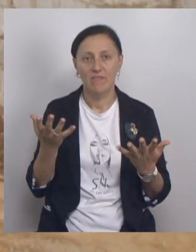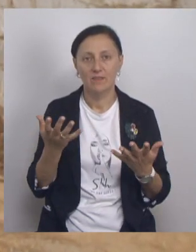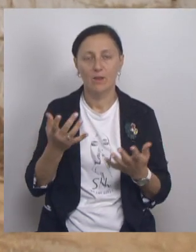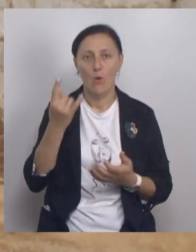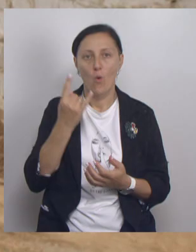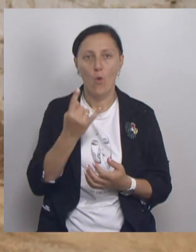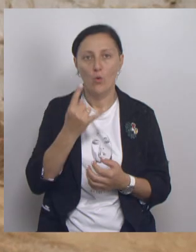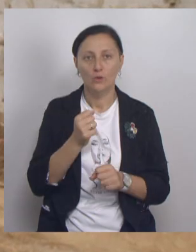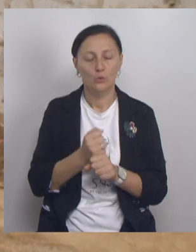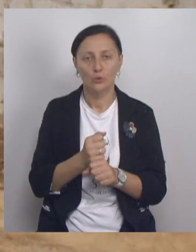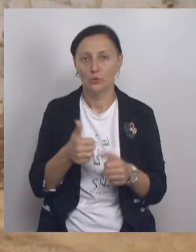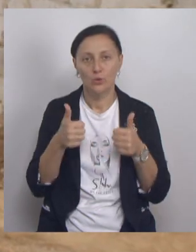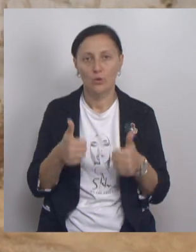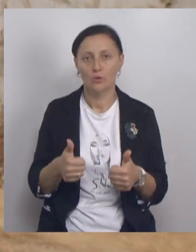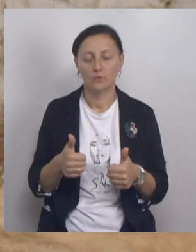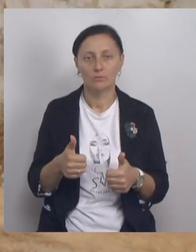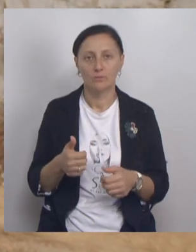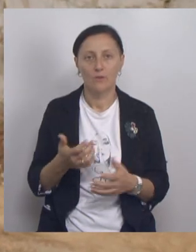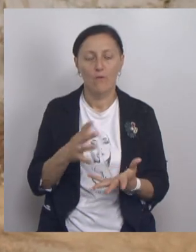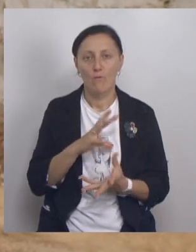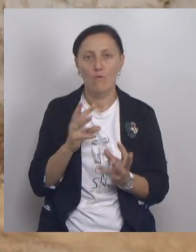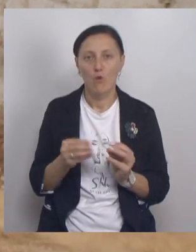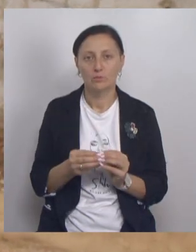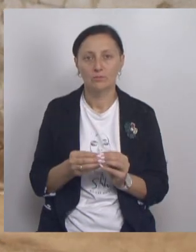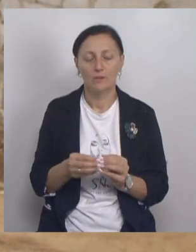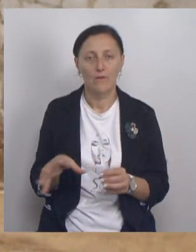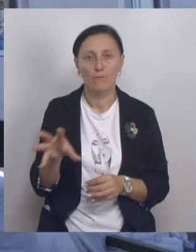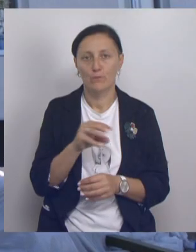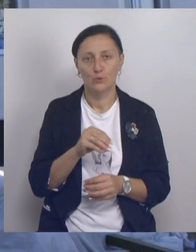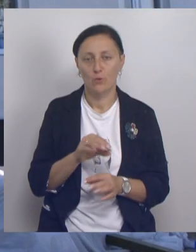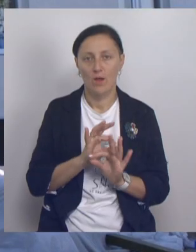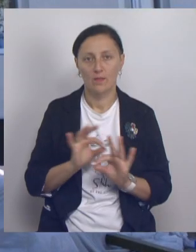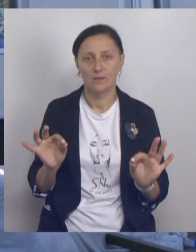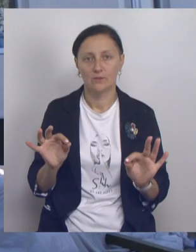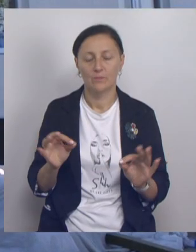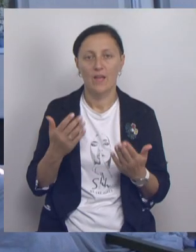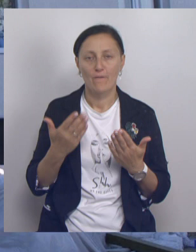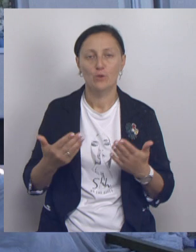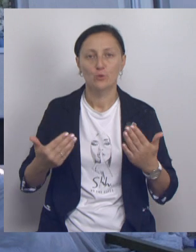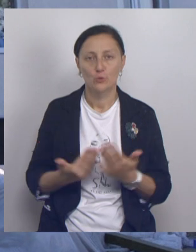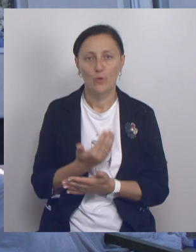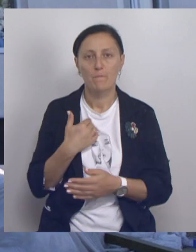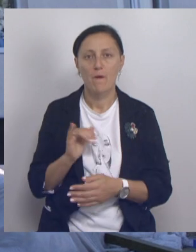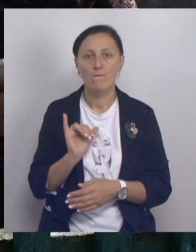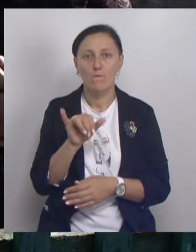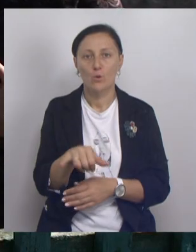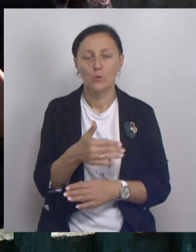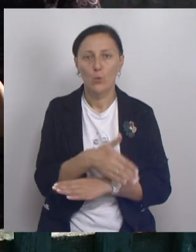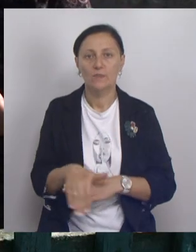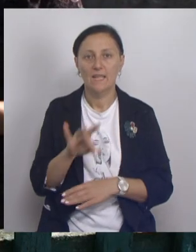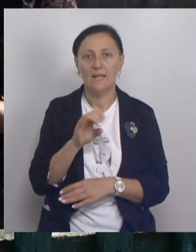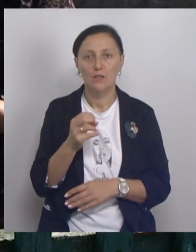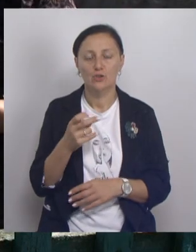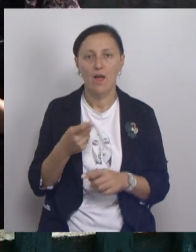окна сделали тоже хорошие. В общем, ну пока все идет хорошо. И вот мы снова в гостях на улице Речной. О той